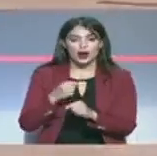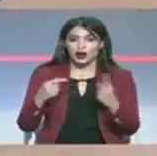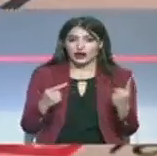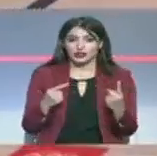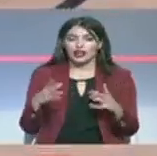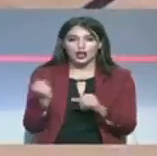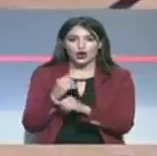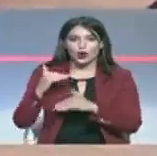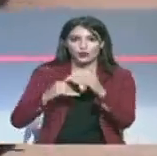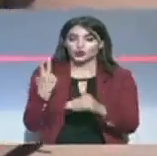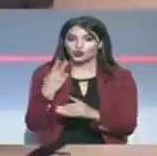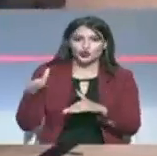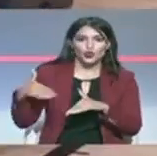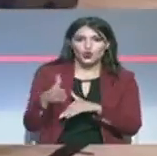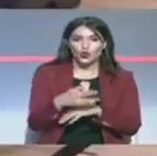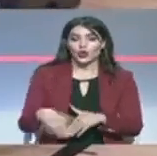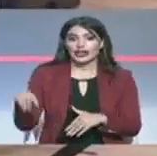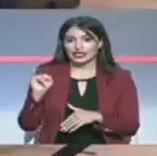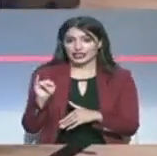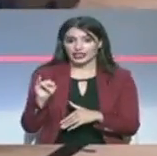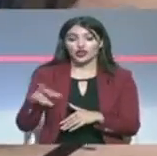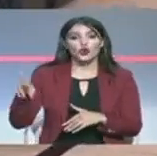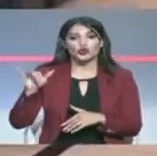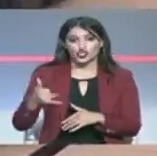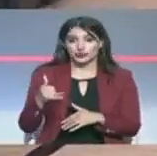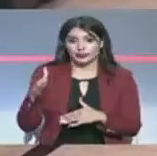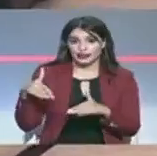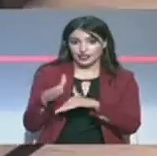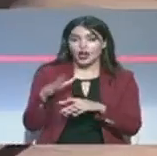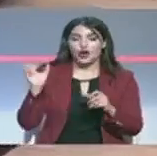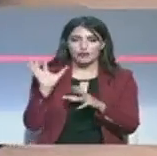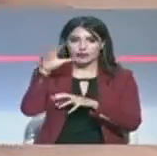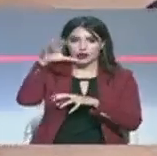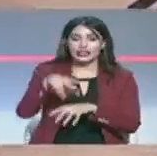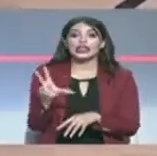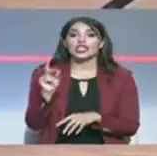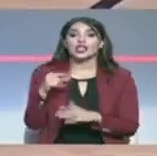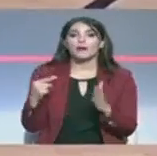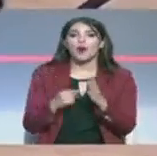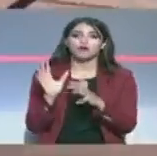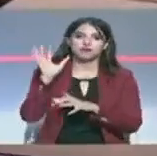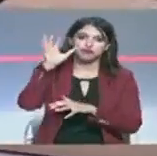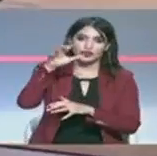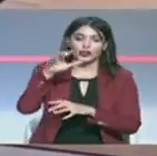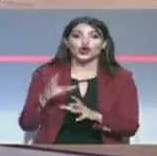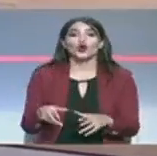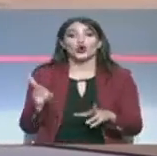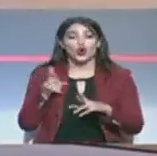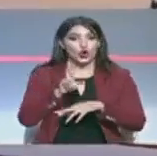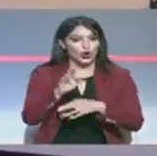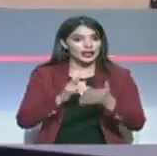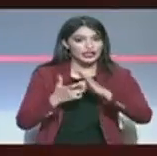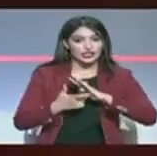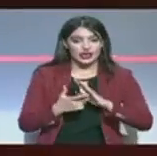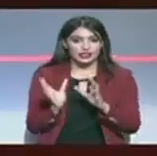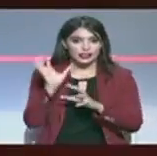إلى تألق لاعبيه إيريك جوردن وجيمس هاردن اللذين سجلا 30 نقطة. وسيلاقي هيوستن في المربع